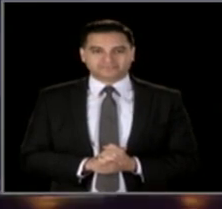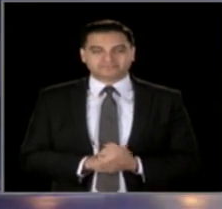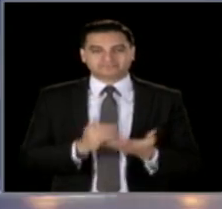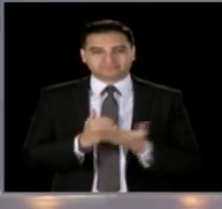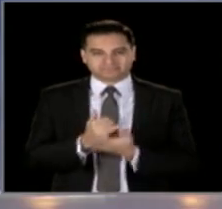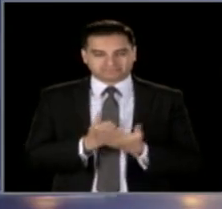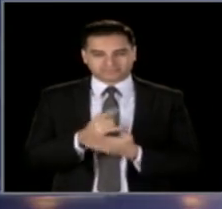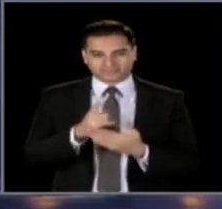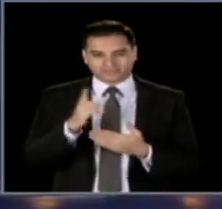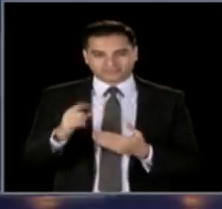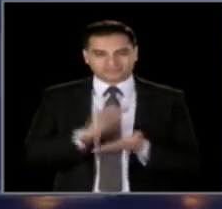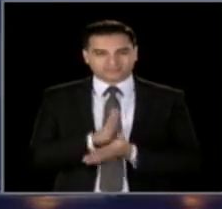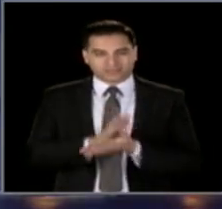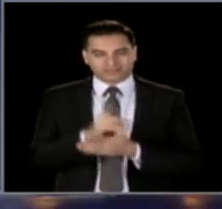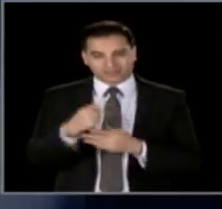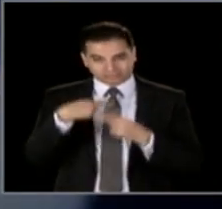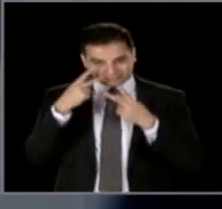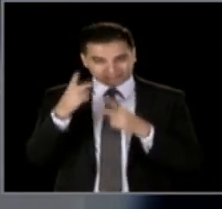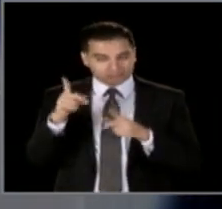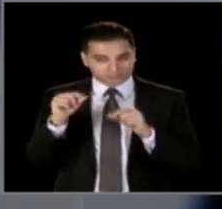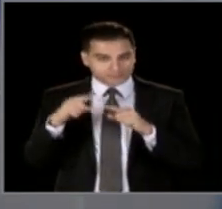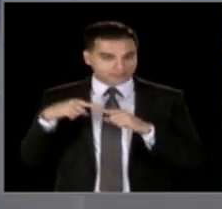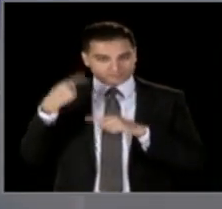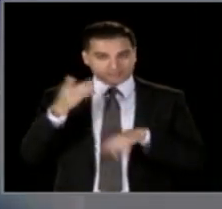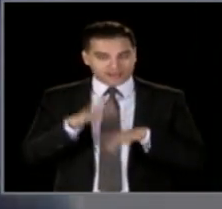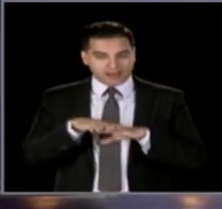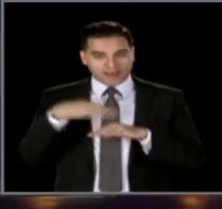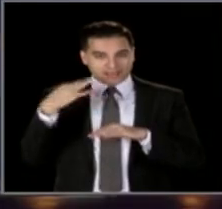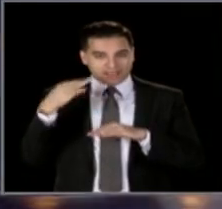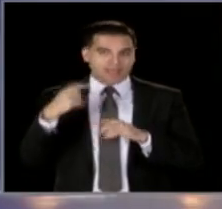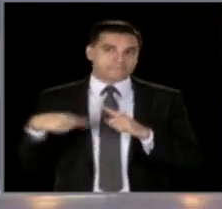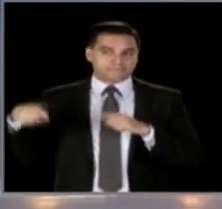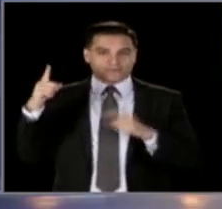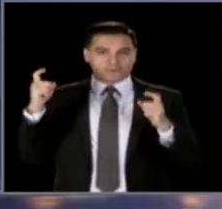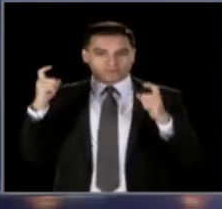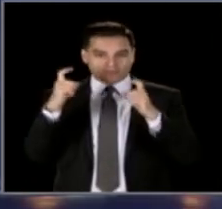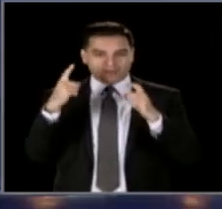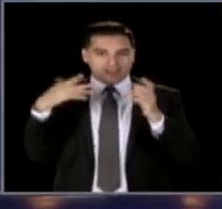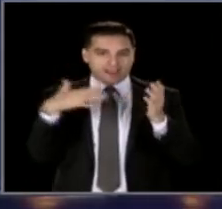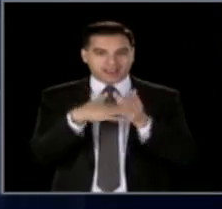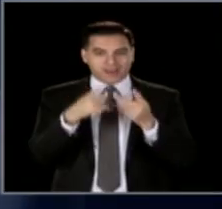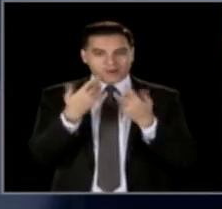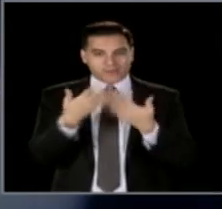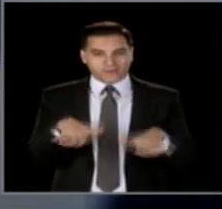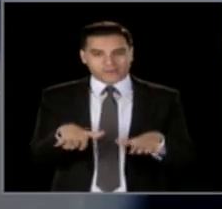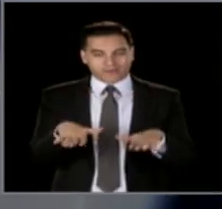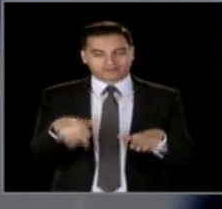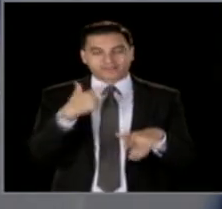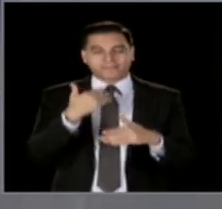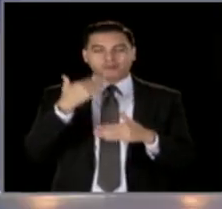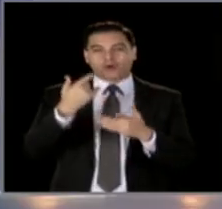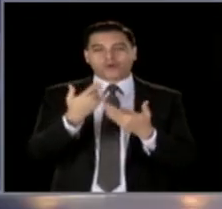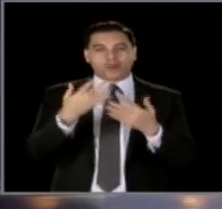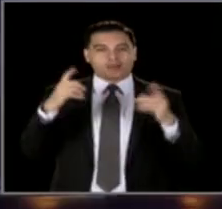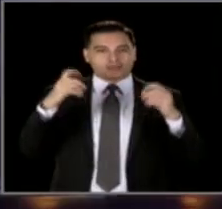الرفعي هشوفكم في المربع الذهبي، خطوه جديده نحو تحقيق الحلم ان شاء الله. بتمنى لكم كل